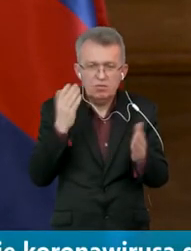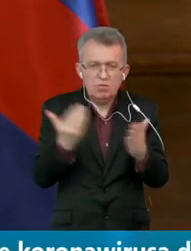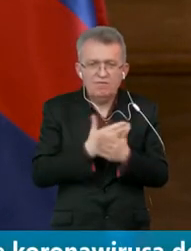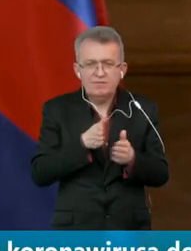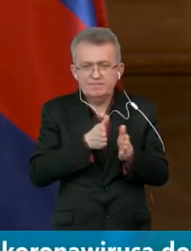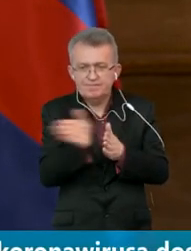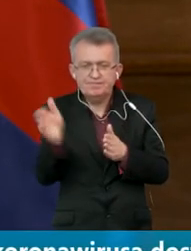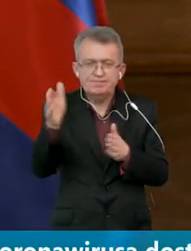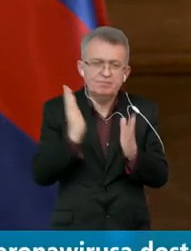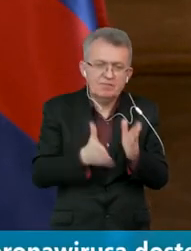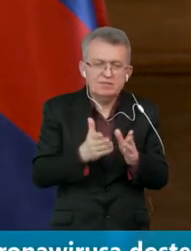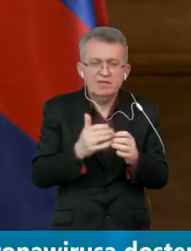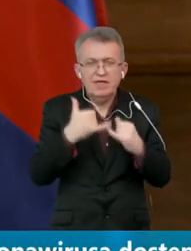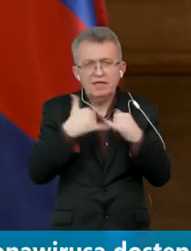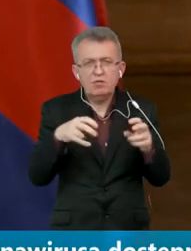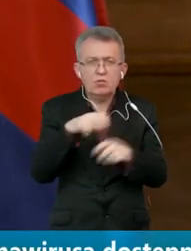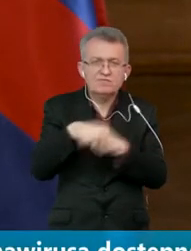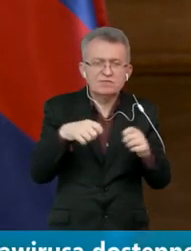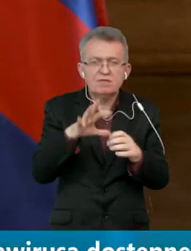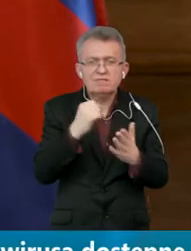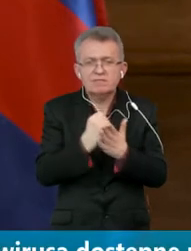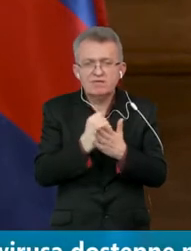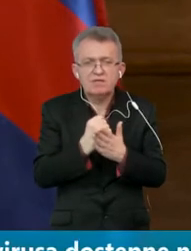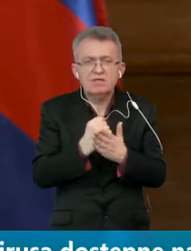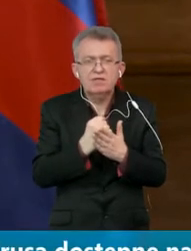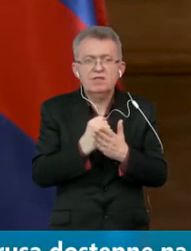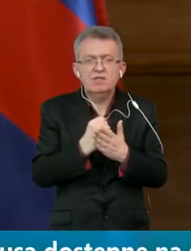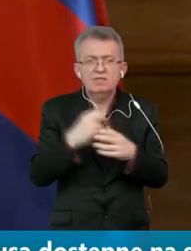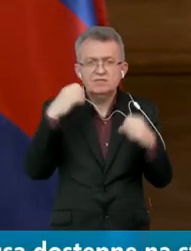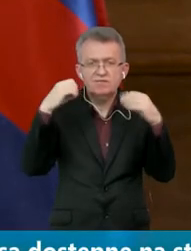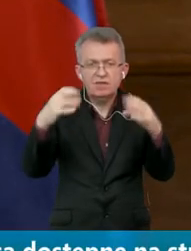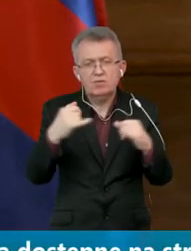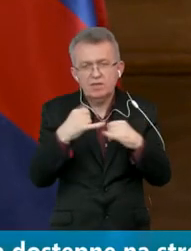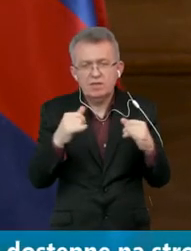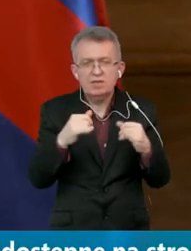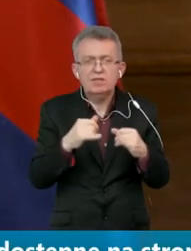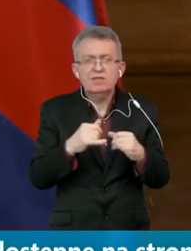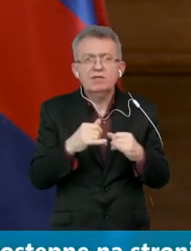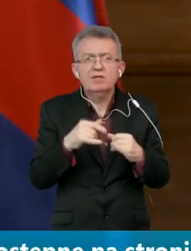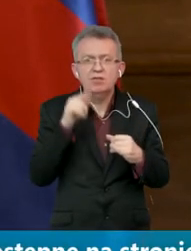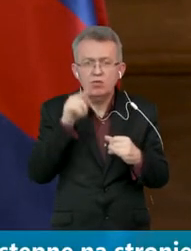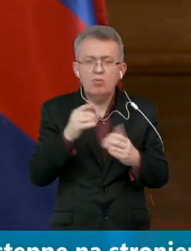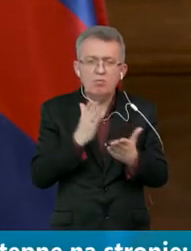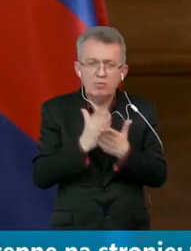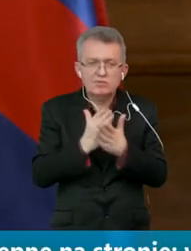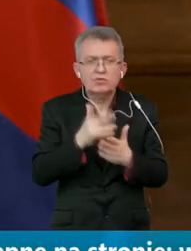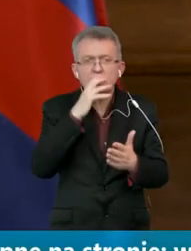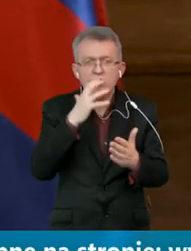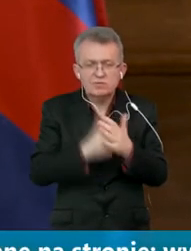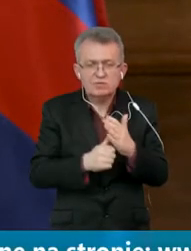kieszenie, trochę inne rozwiązania w zakresie świateł. Więc myślę, że to pomoże w